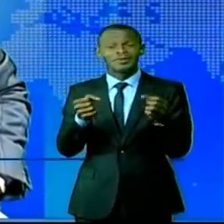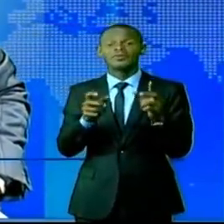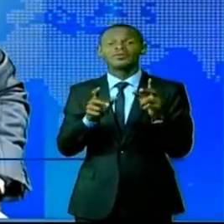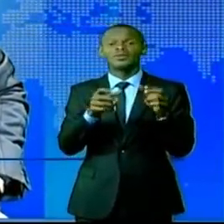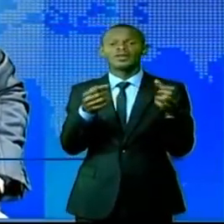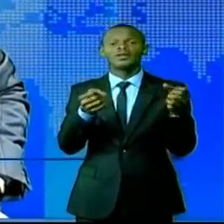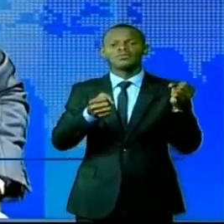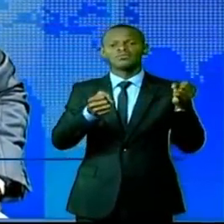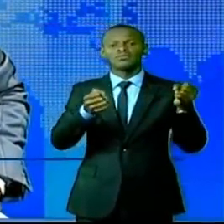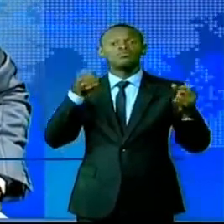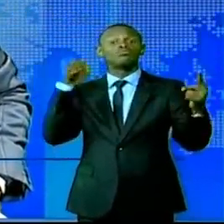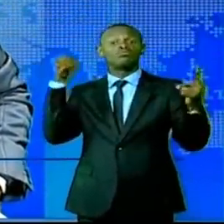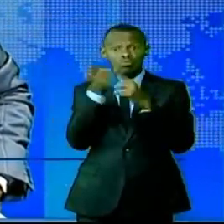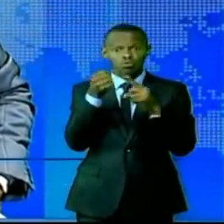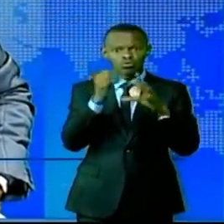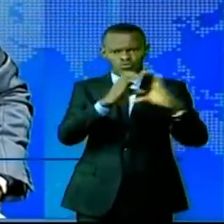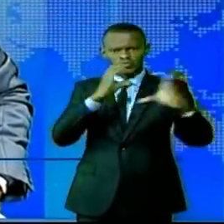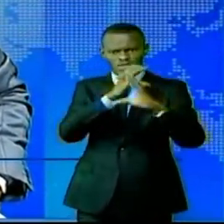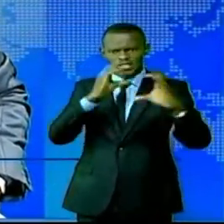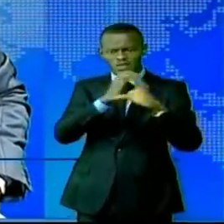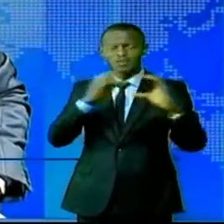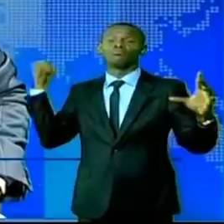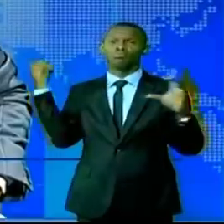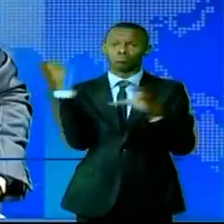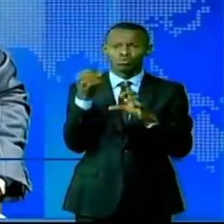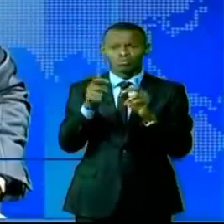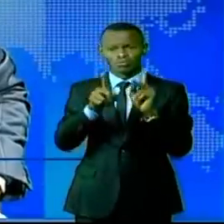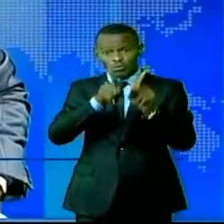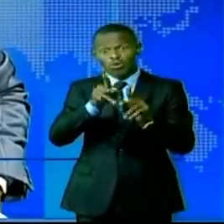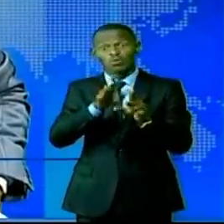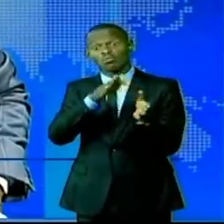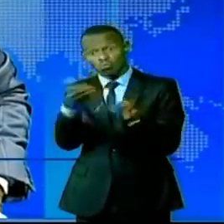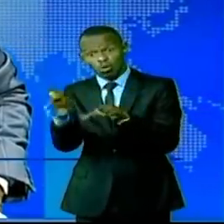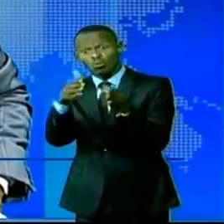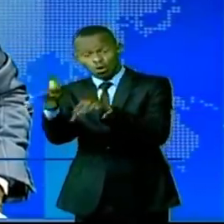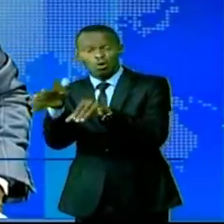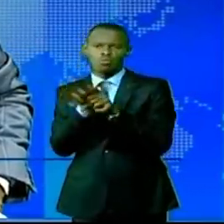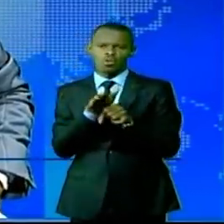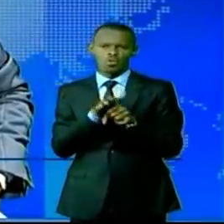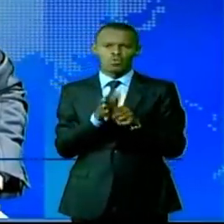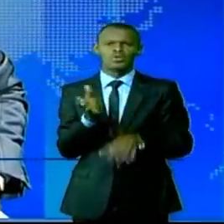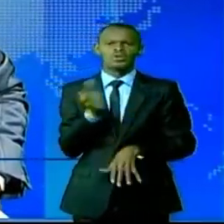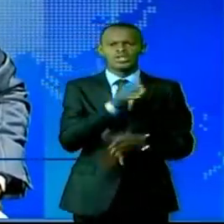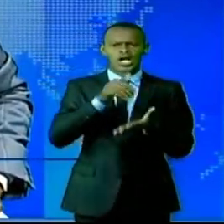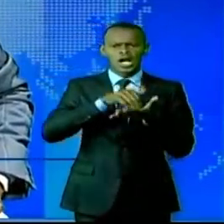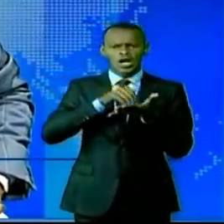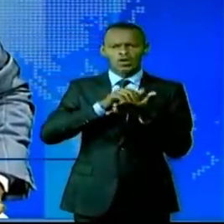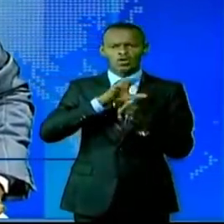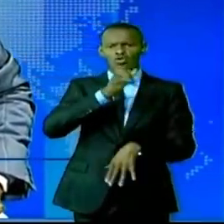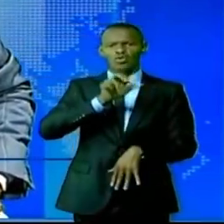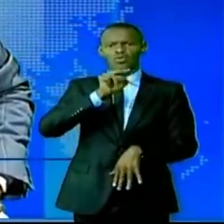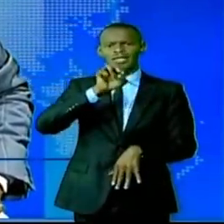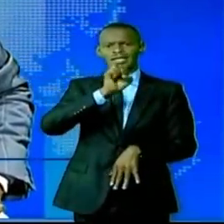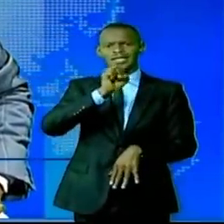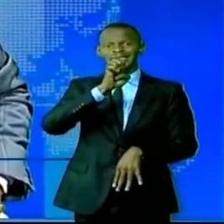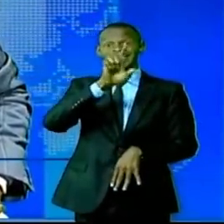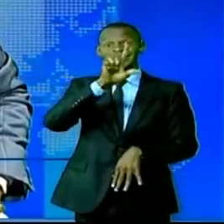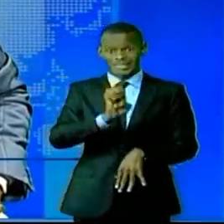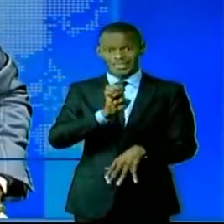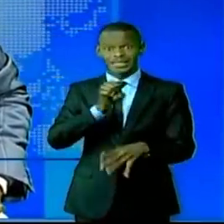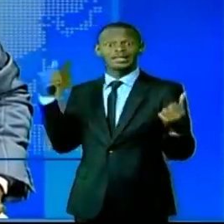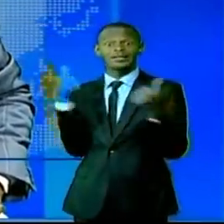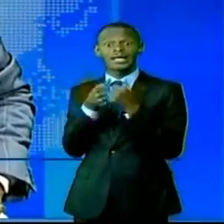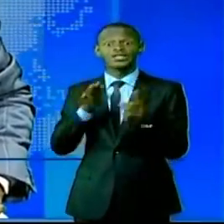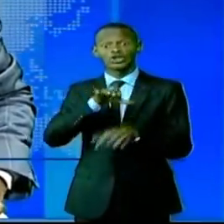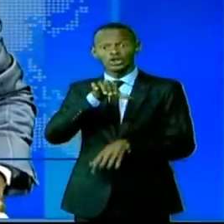Plusieurs blessés et quelques morts dans la commune de Lantélé. Un autre accident causant ainsi la mort de 3 personnes et plusieurs blessés